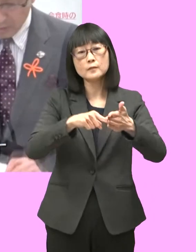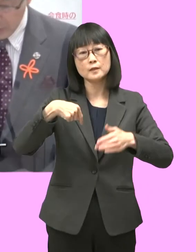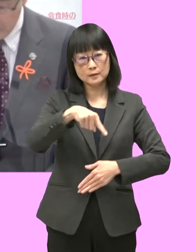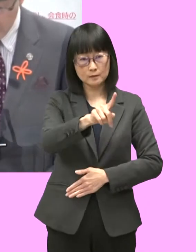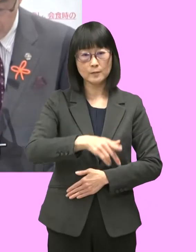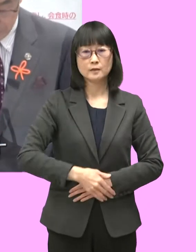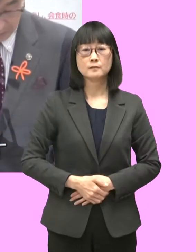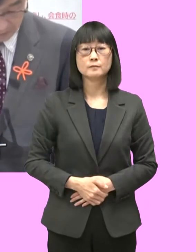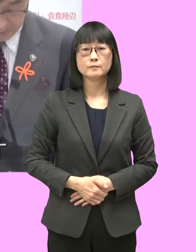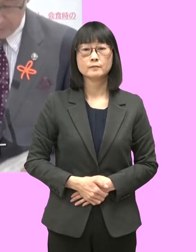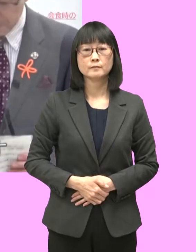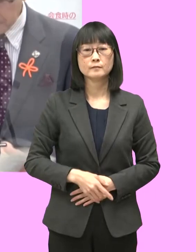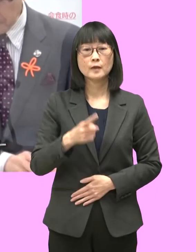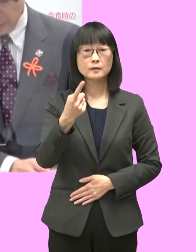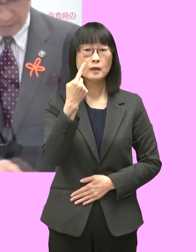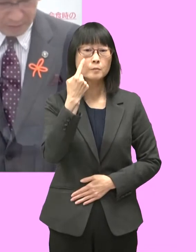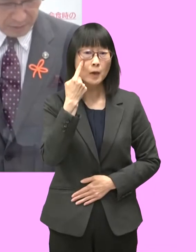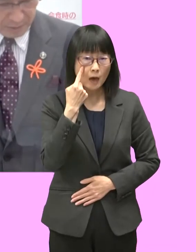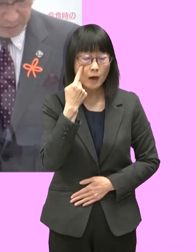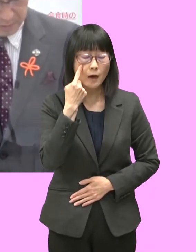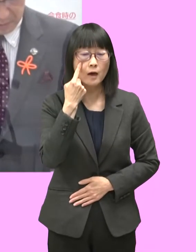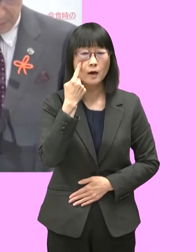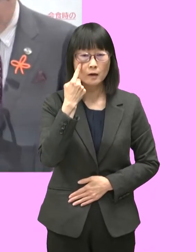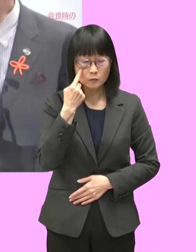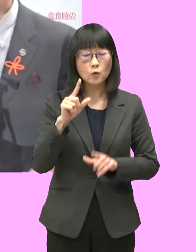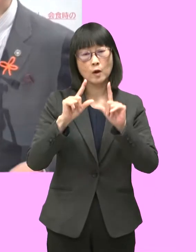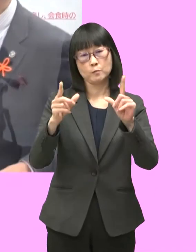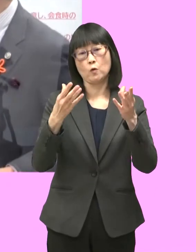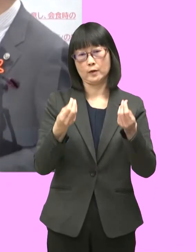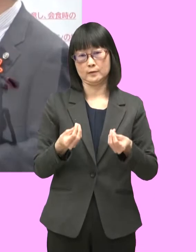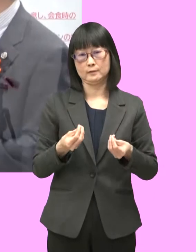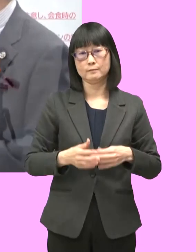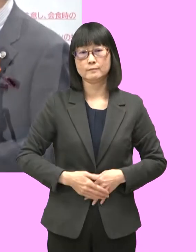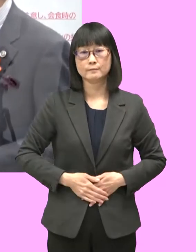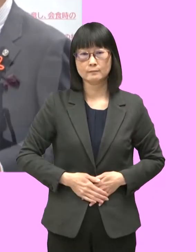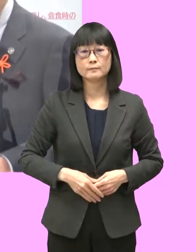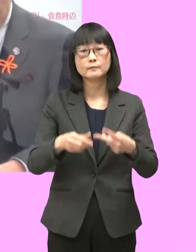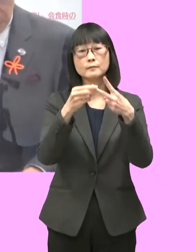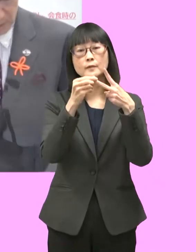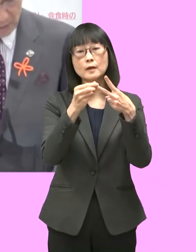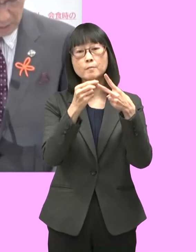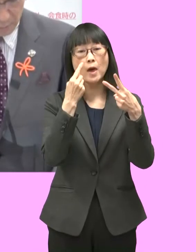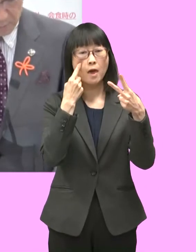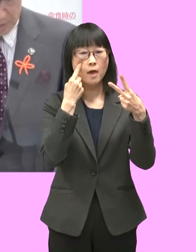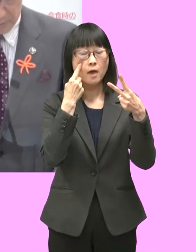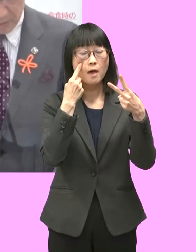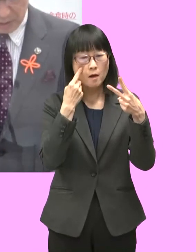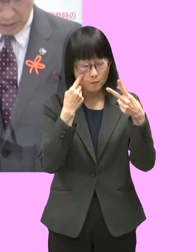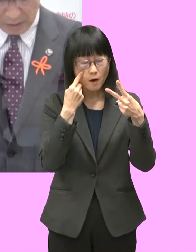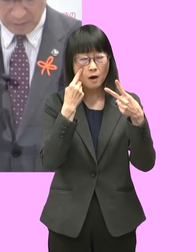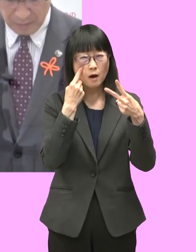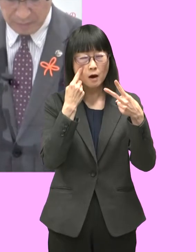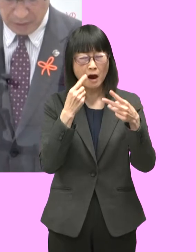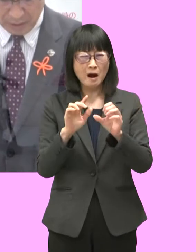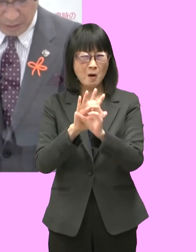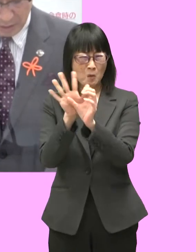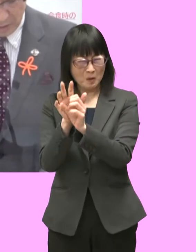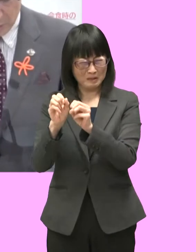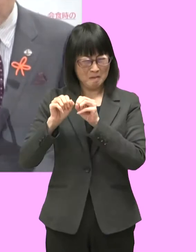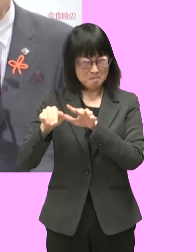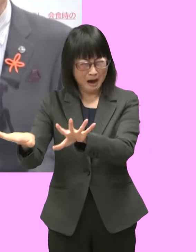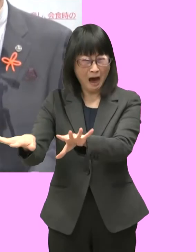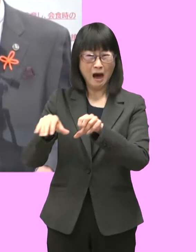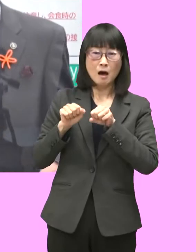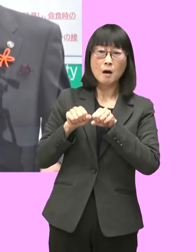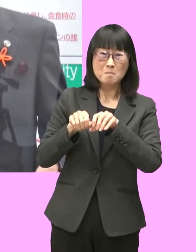1点目は以上であります。から2点目はですね、第6波に備えて